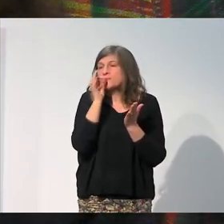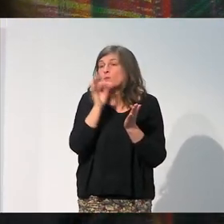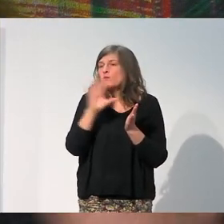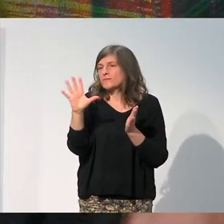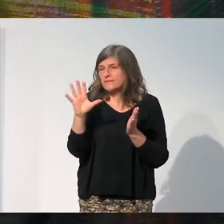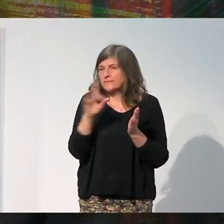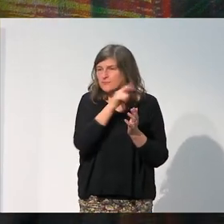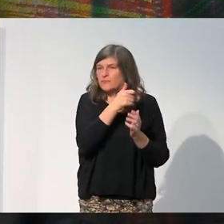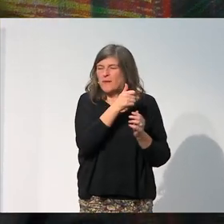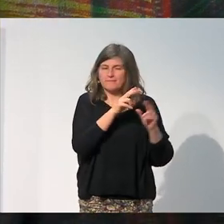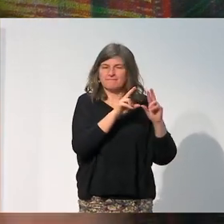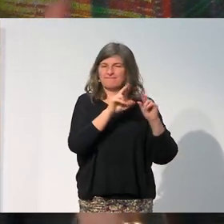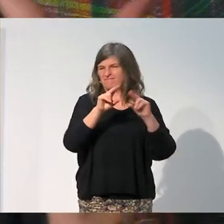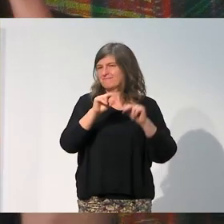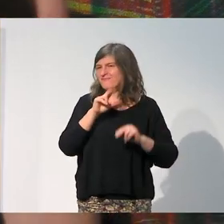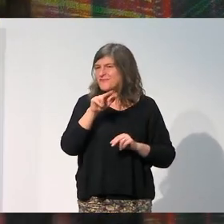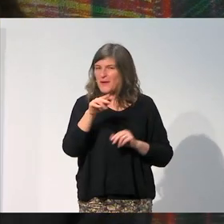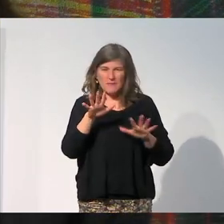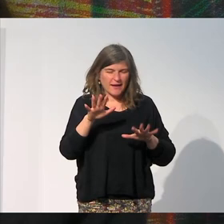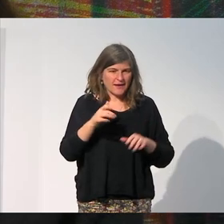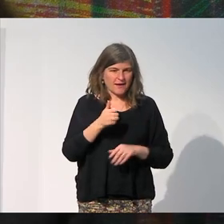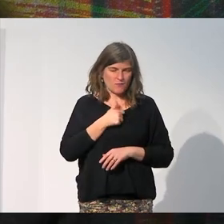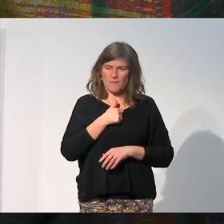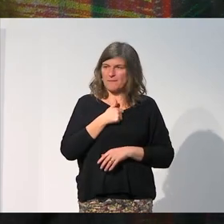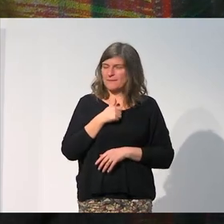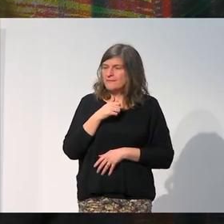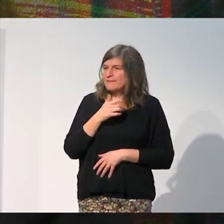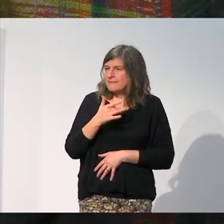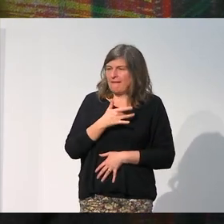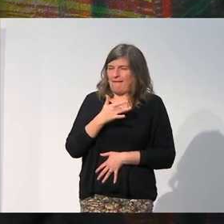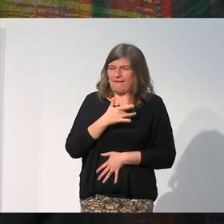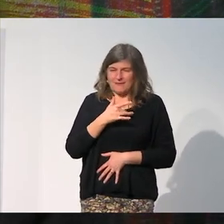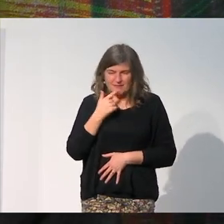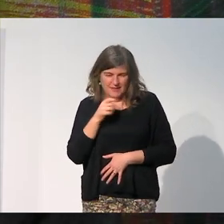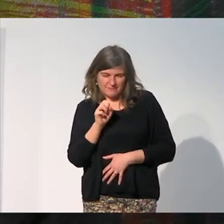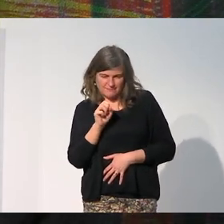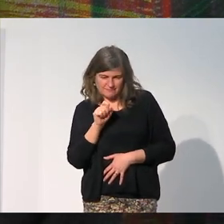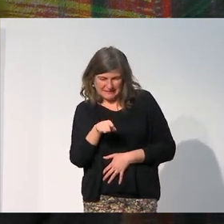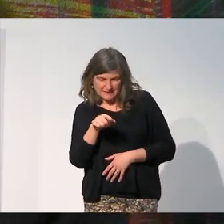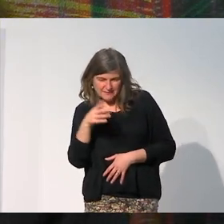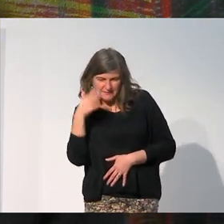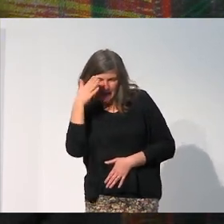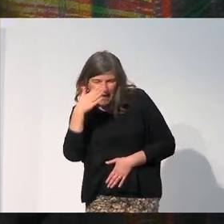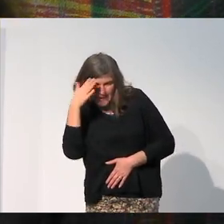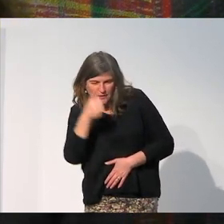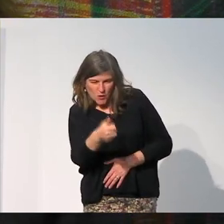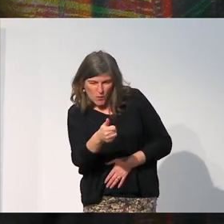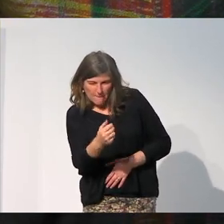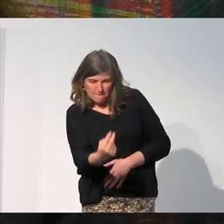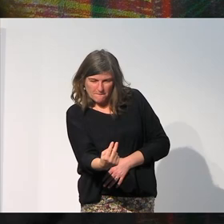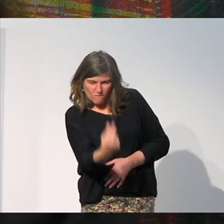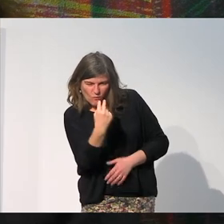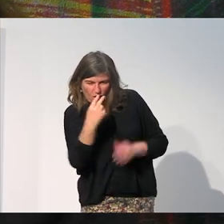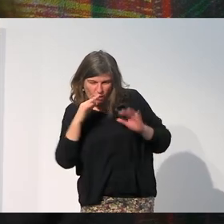dira, ce qu'il décrira tout à l'heure. Mais j'étais très intéressée parce que je me disais, mais que pense cet animal? Que voit, pour